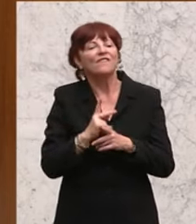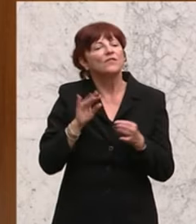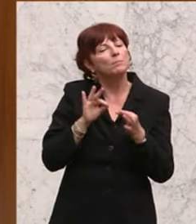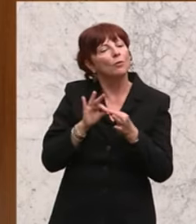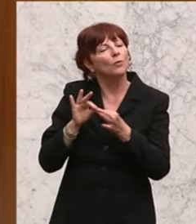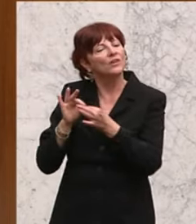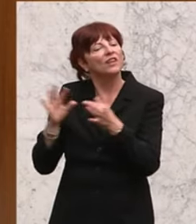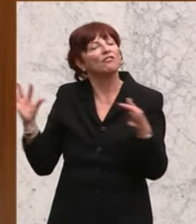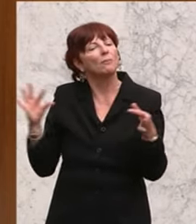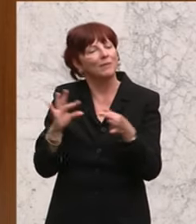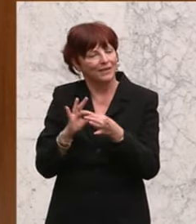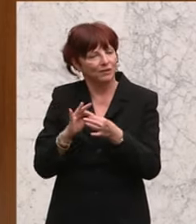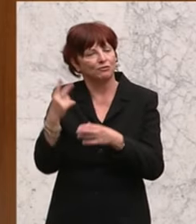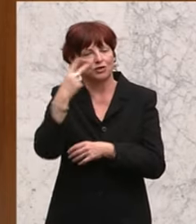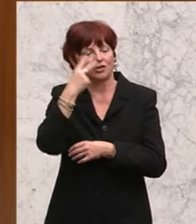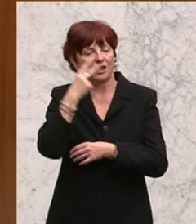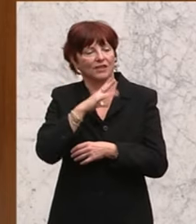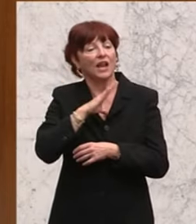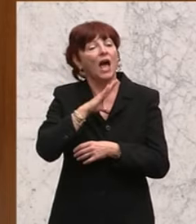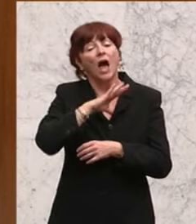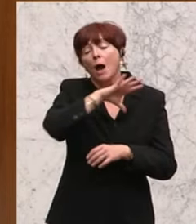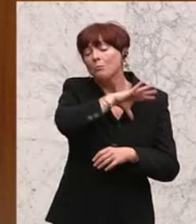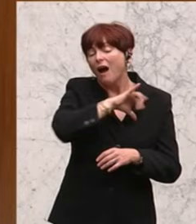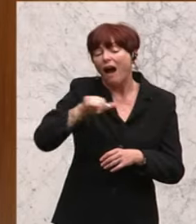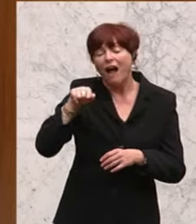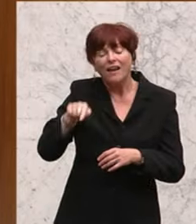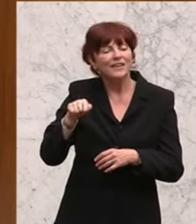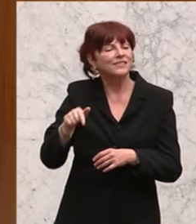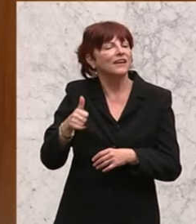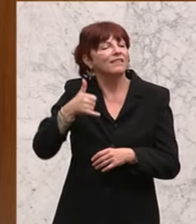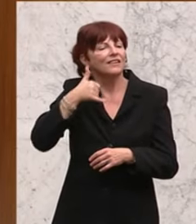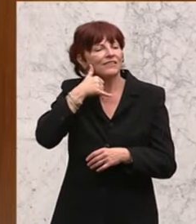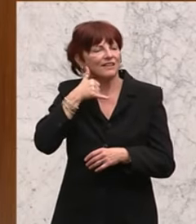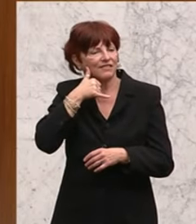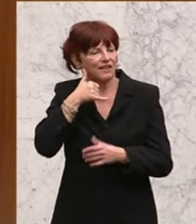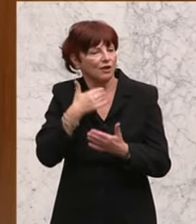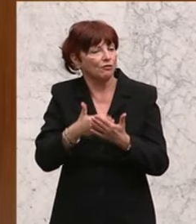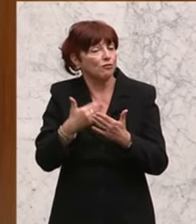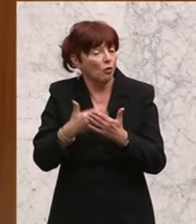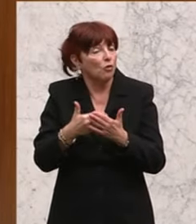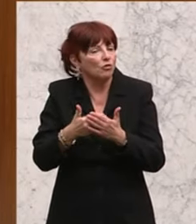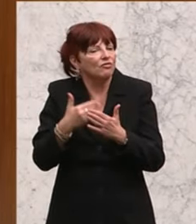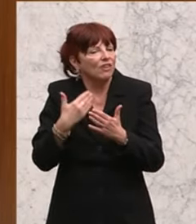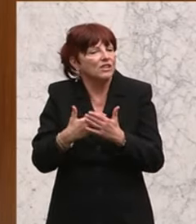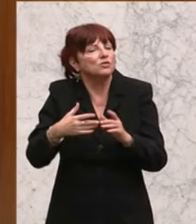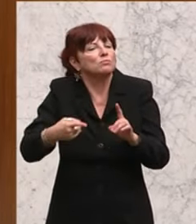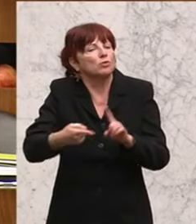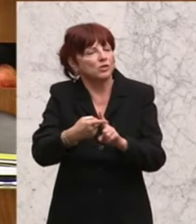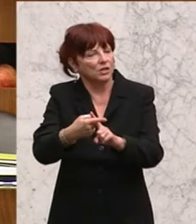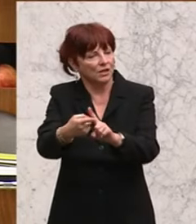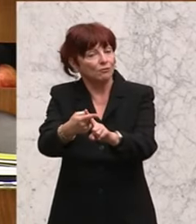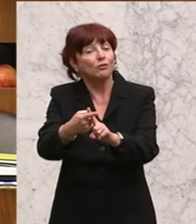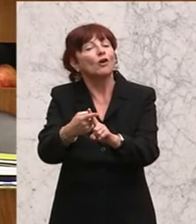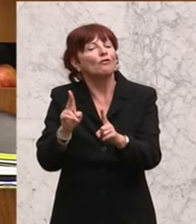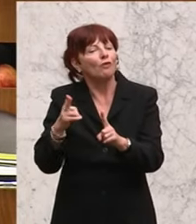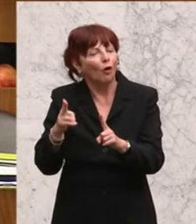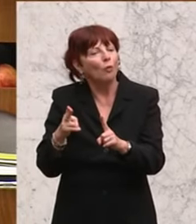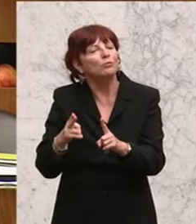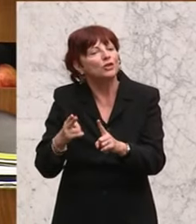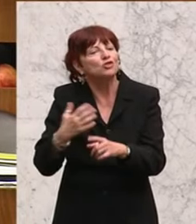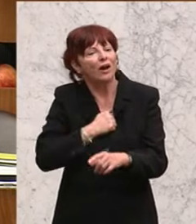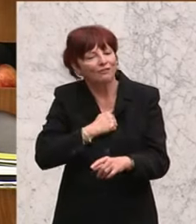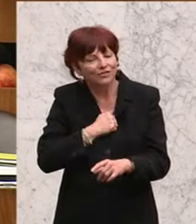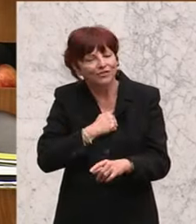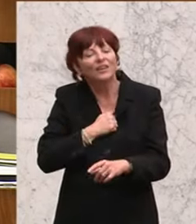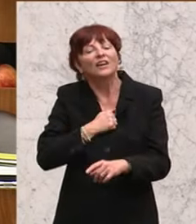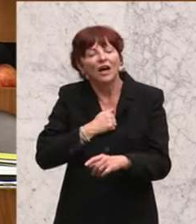Aber er hat letztendlich alles, was diesem Telefon zu verdanken ist, dem Umstand zu verdanken, dass es von staatlichen Stellen, von öffentlichen Händen